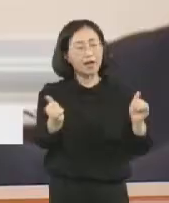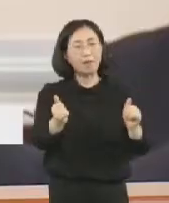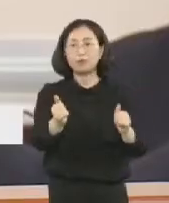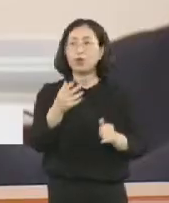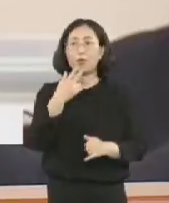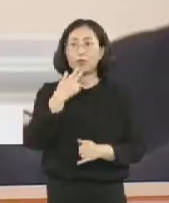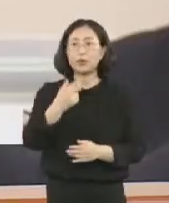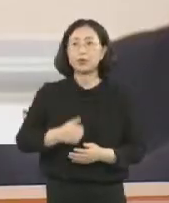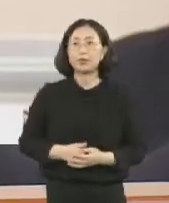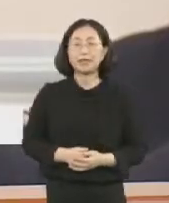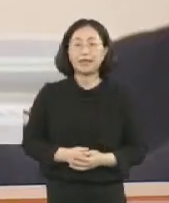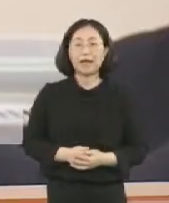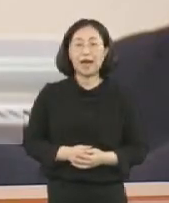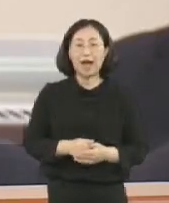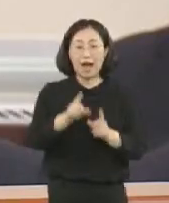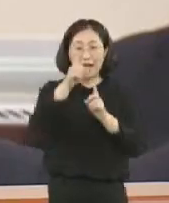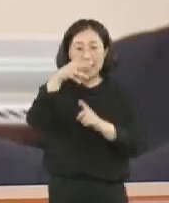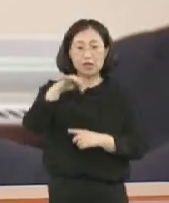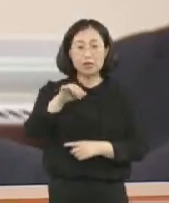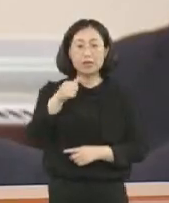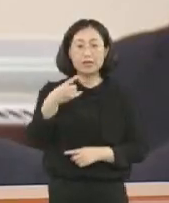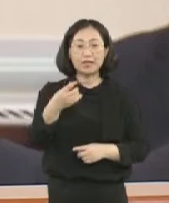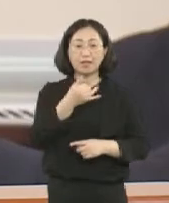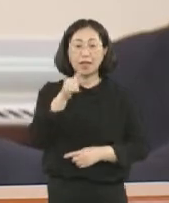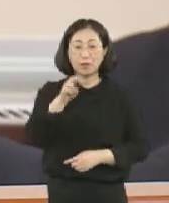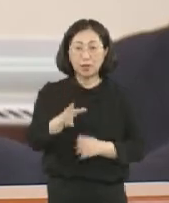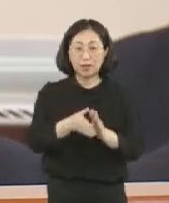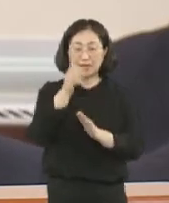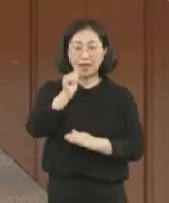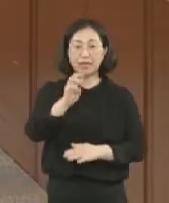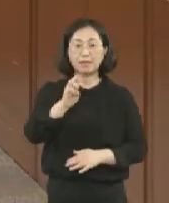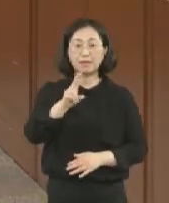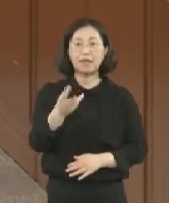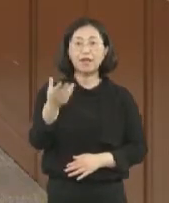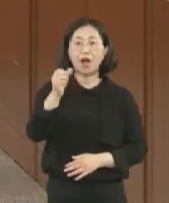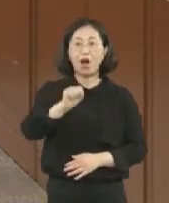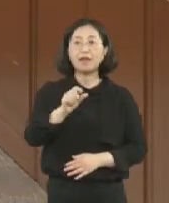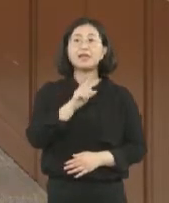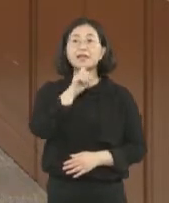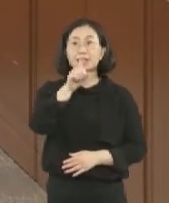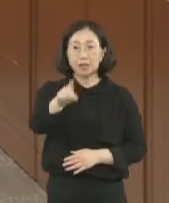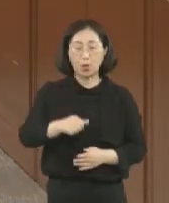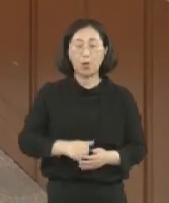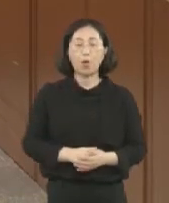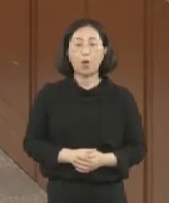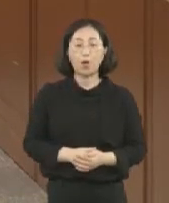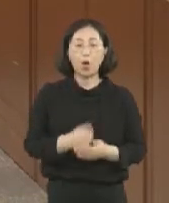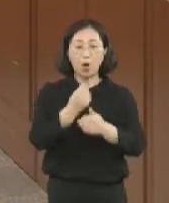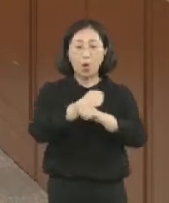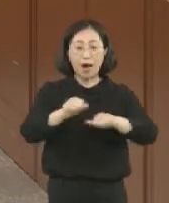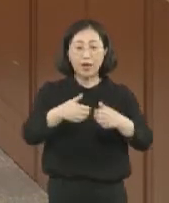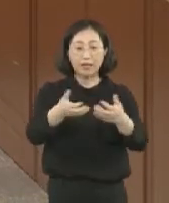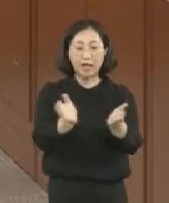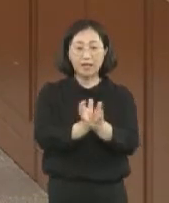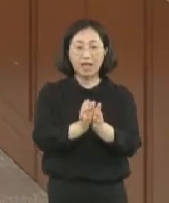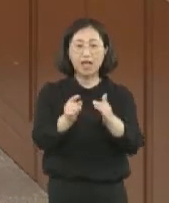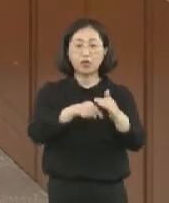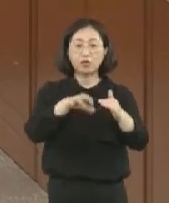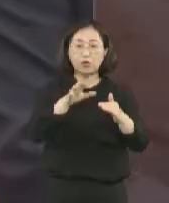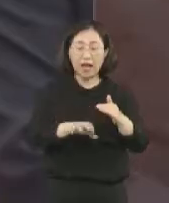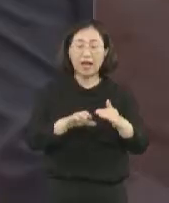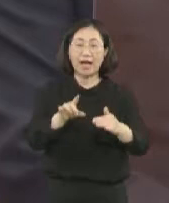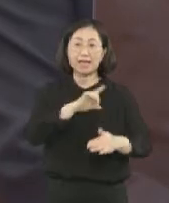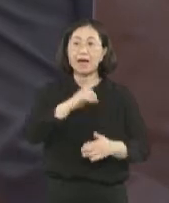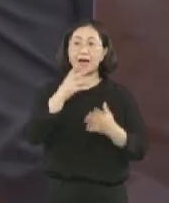예외였습니다. 이춘희 세종시장은 32억 5,510만 원을 신고하면서 광역단체장 중 가장